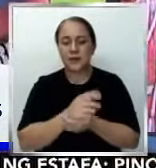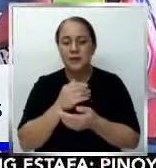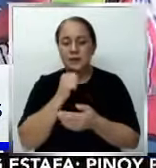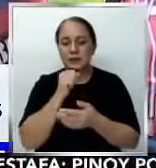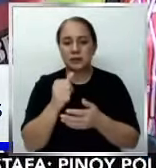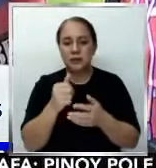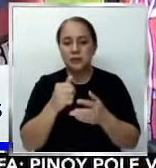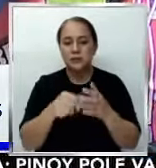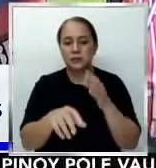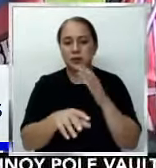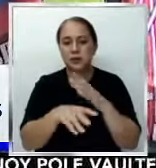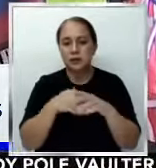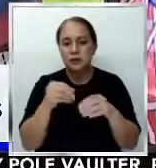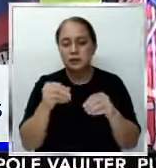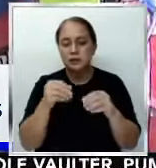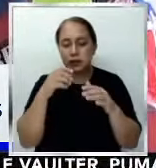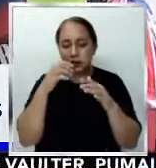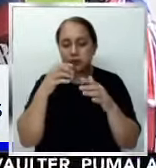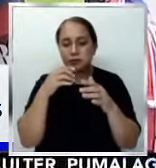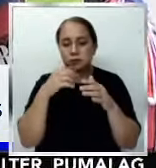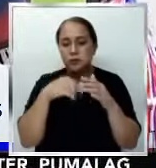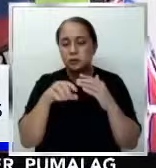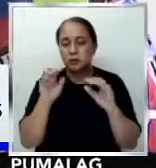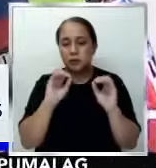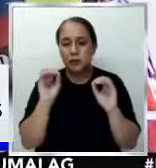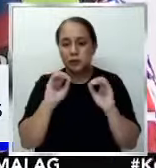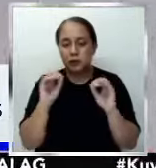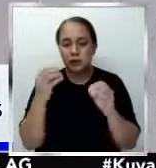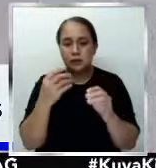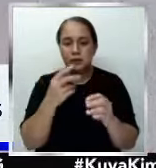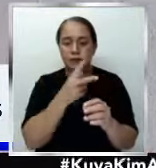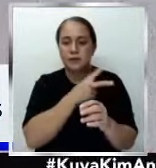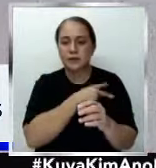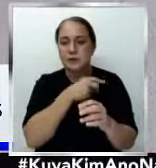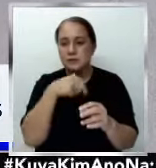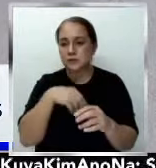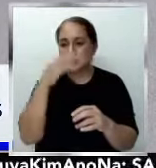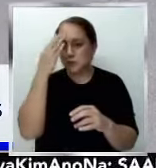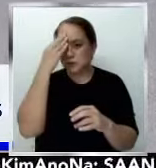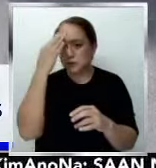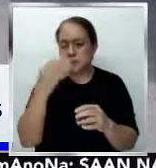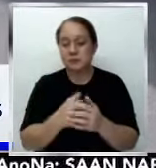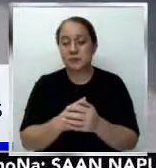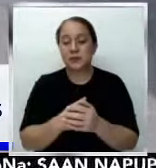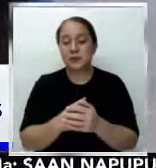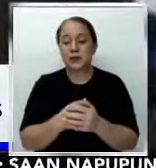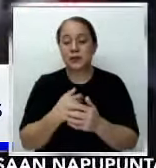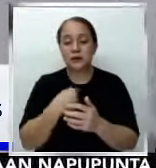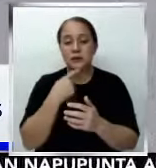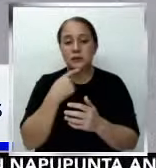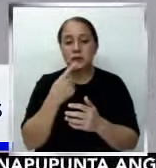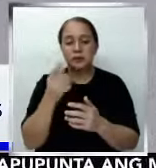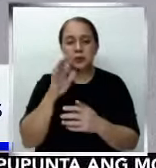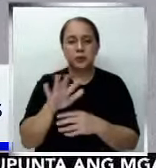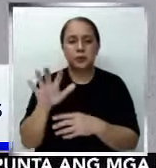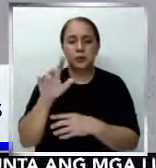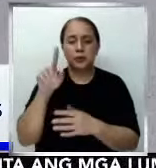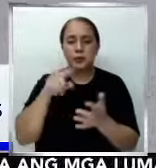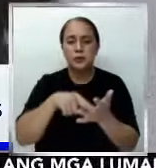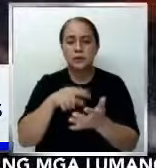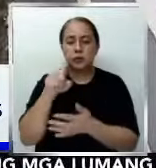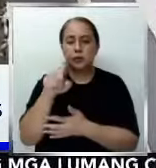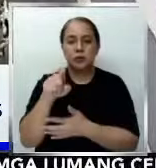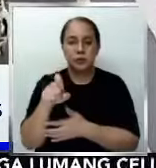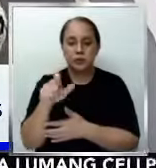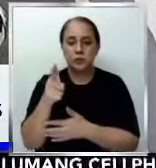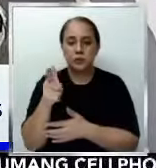yung makakapasok yung mga walang vaccine sa San Jose del Monte, Bulacan. Ayon sa ating source, ay umabot na sa